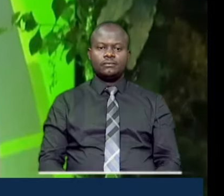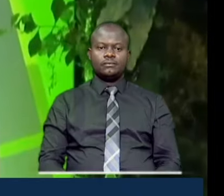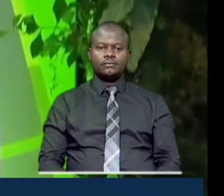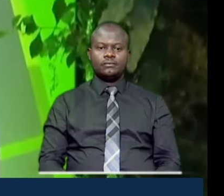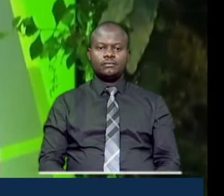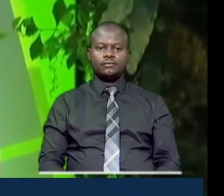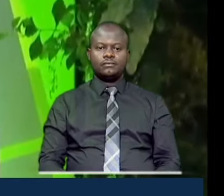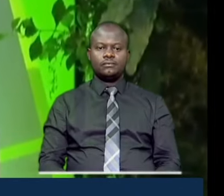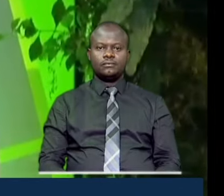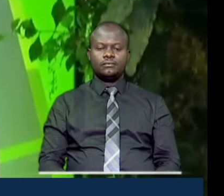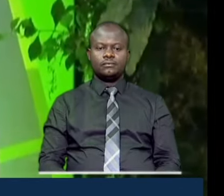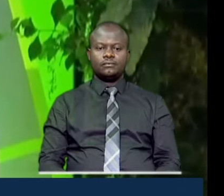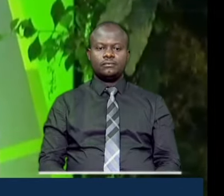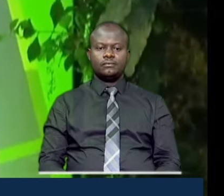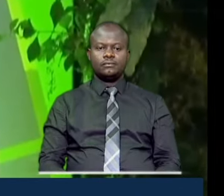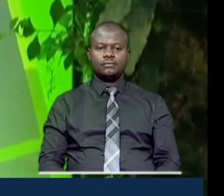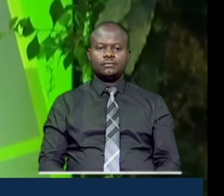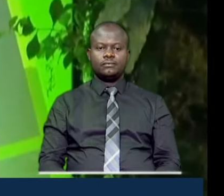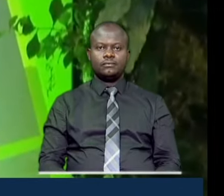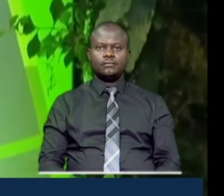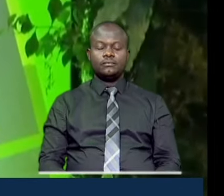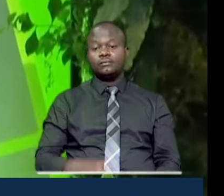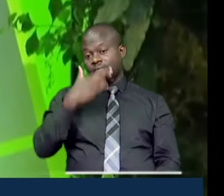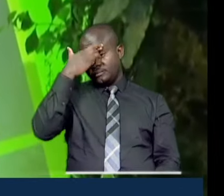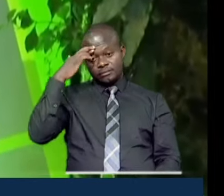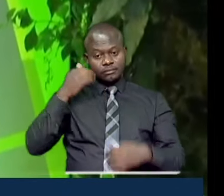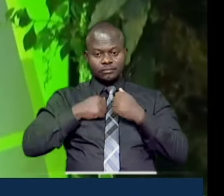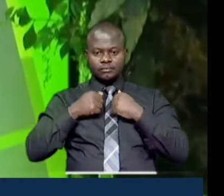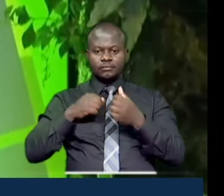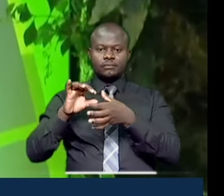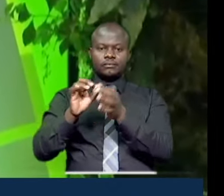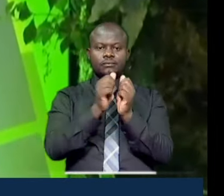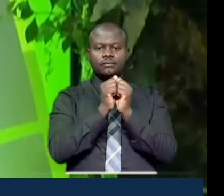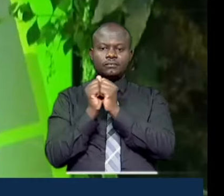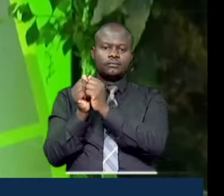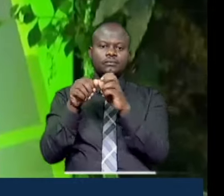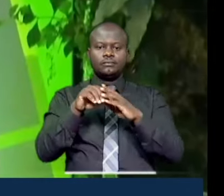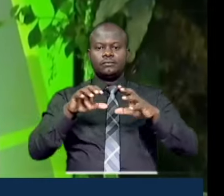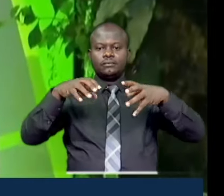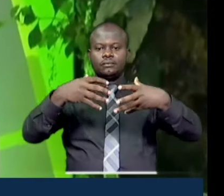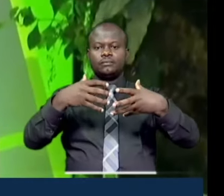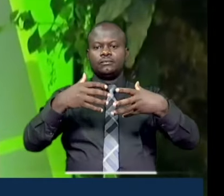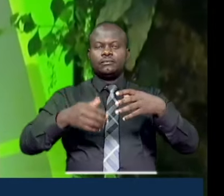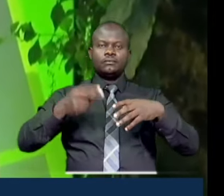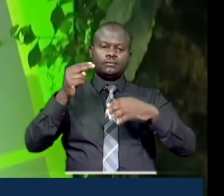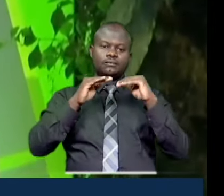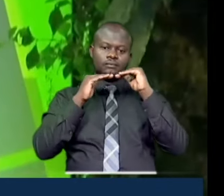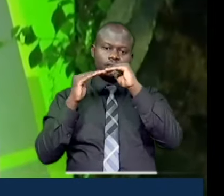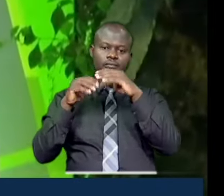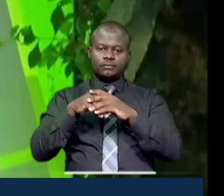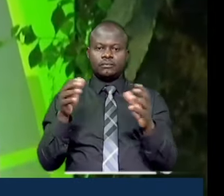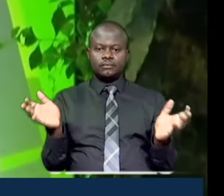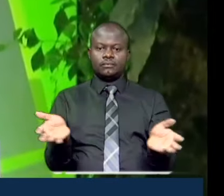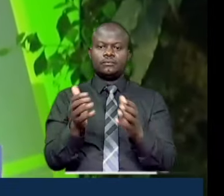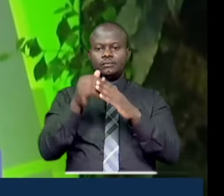the members of the high Iyi niyo mpamvu u Rwanda rwifatanyije n'abagize ihuriro ryo ku rwego rwo hejuru mu